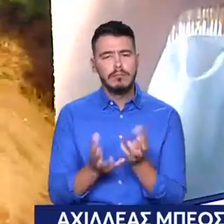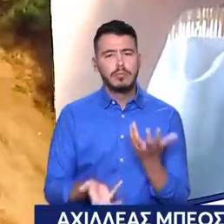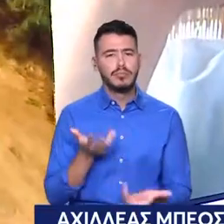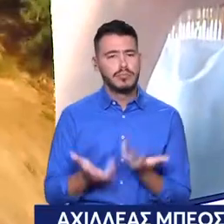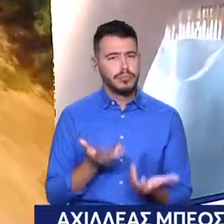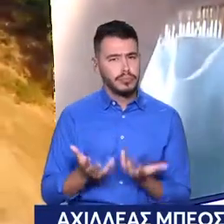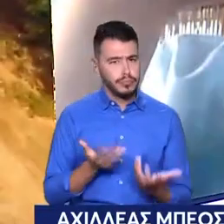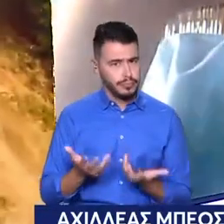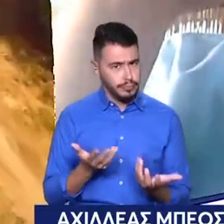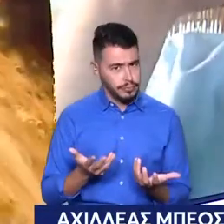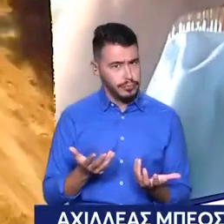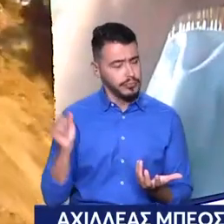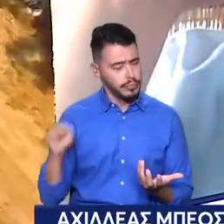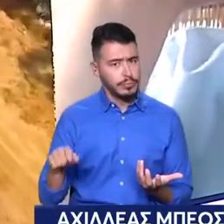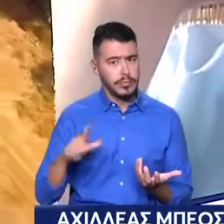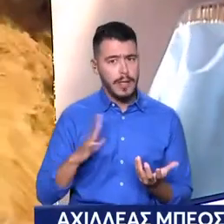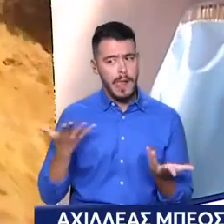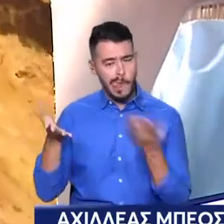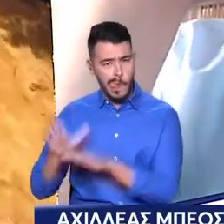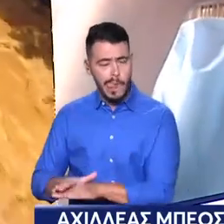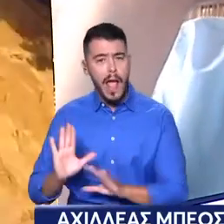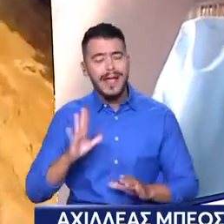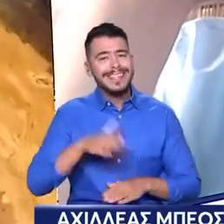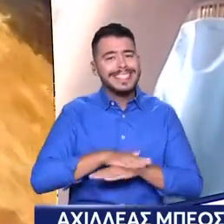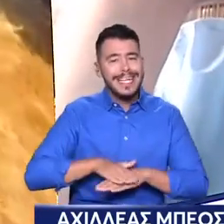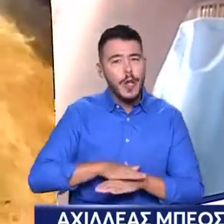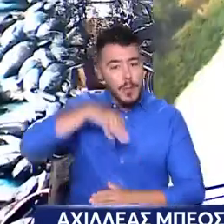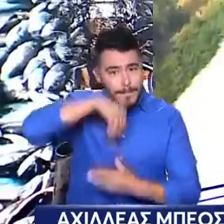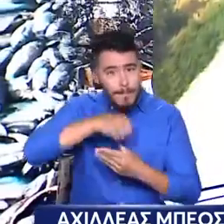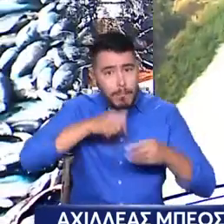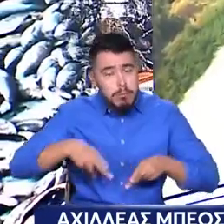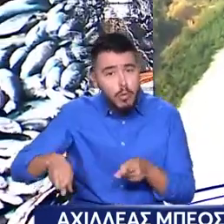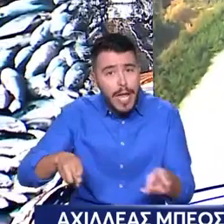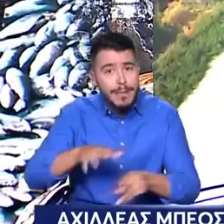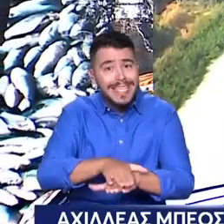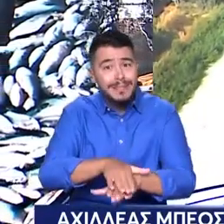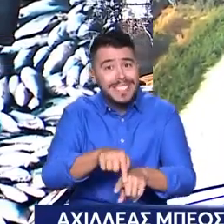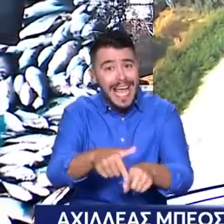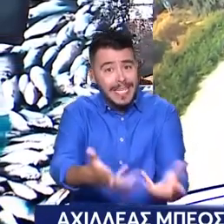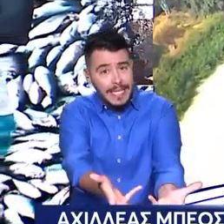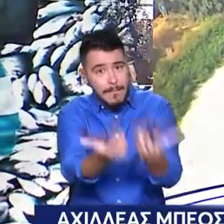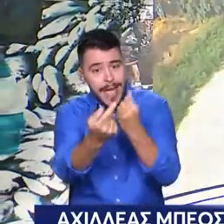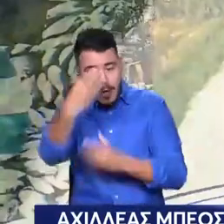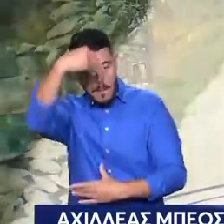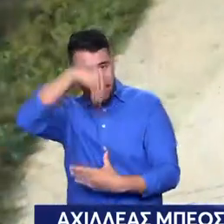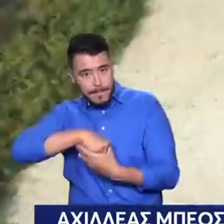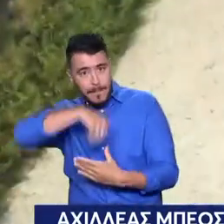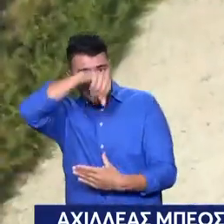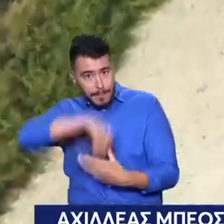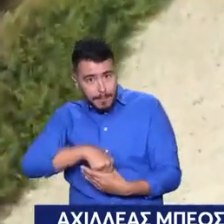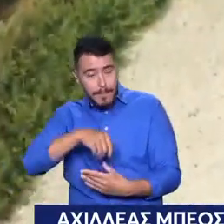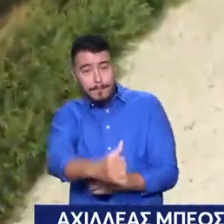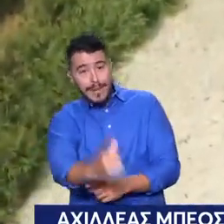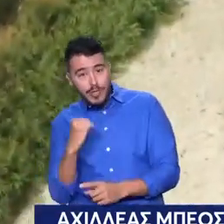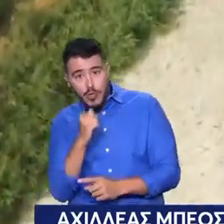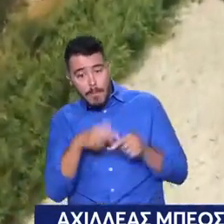ταφή. Η κήτη του ποταμού δεν είναι χώρος ταφής, κύριε Ευαγγελάτο. Και εδώ πρέπει όχι μόνο η εισαγγελία να το τραβήξει, εγώ να το πάω μέχρι